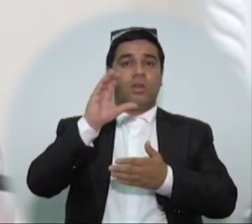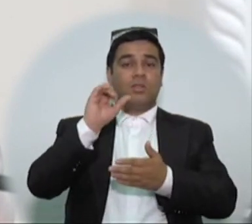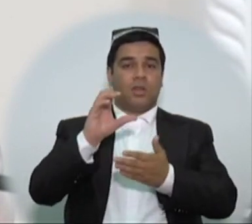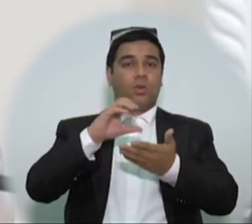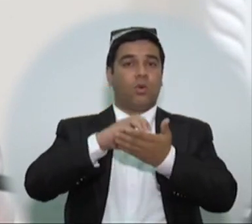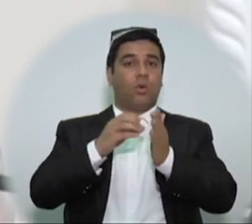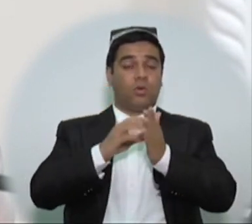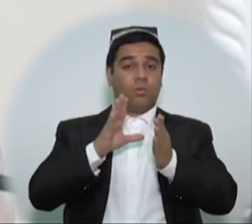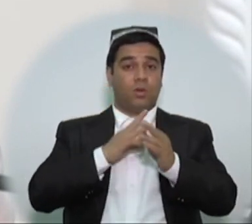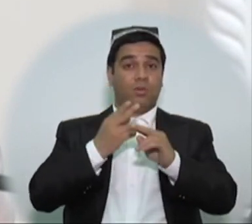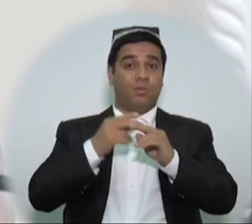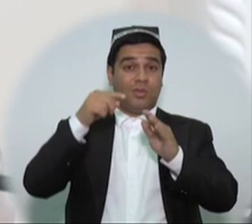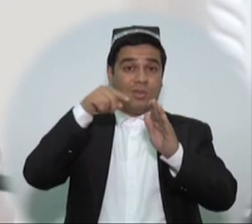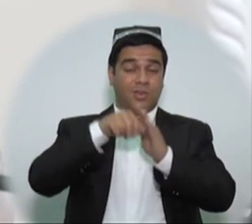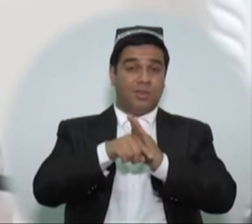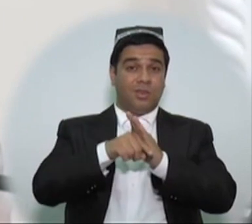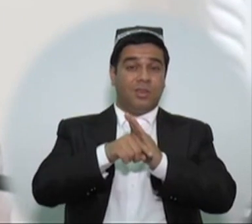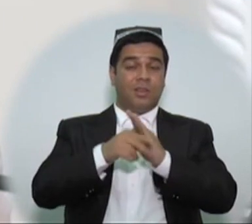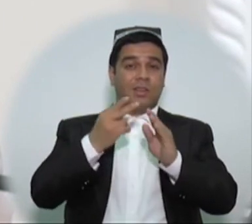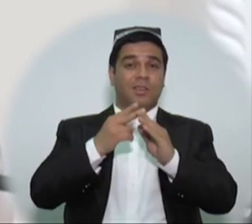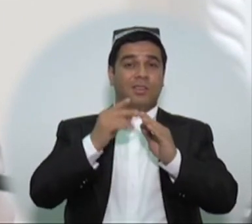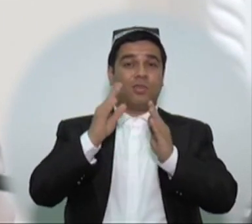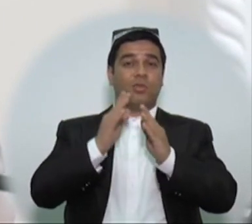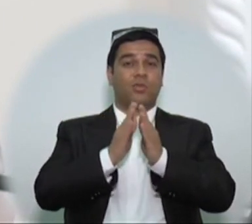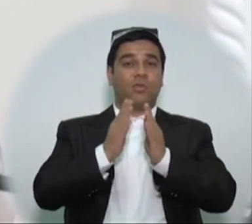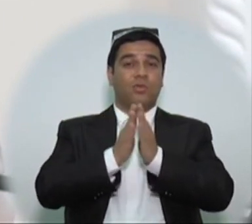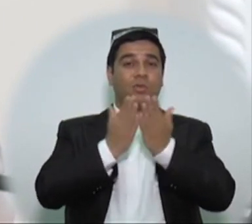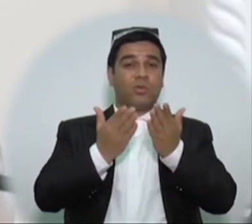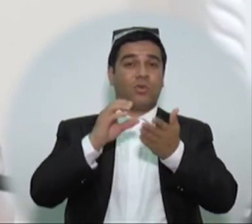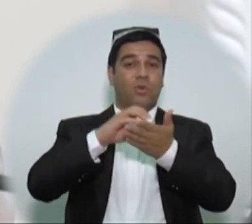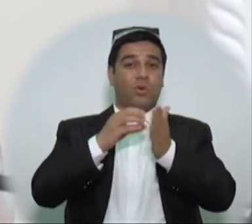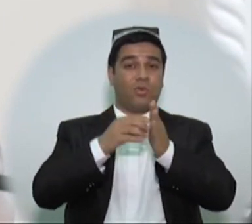Rasadxonani kutubxonasida 40 ming nusxa kitob bor ekan.